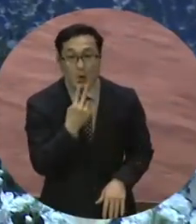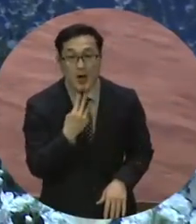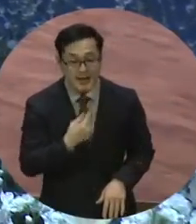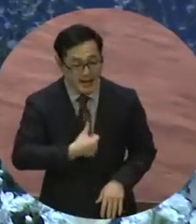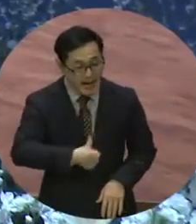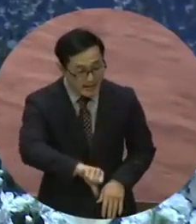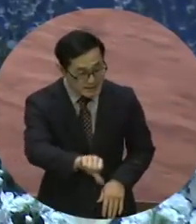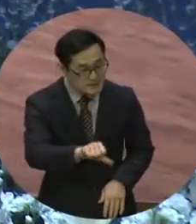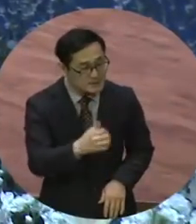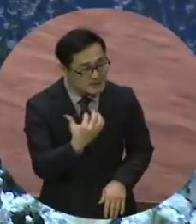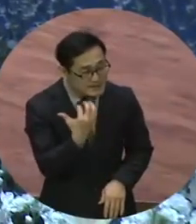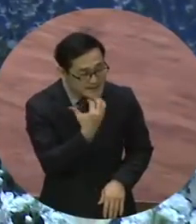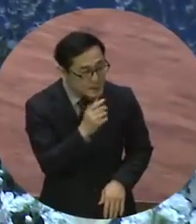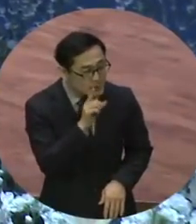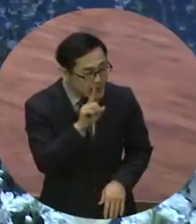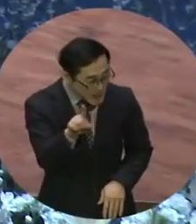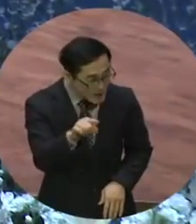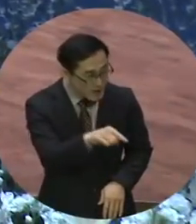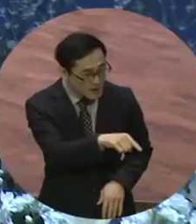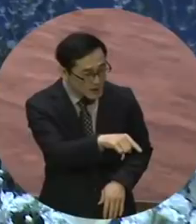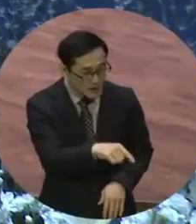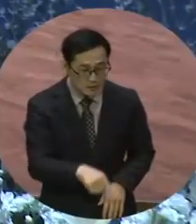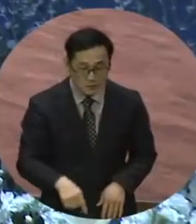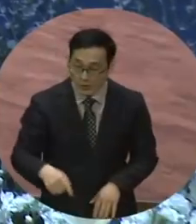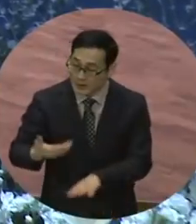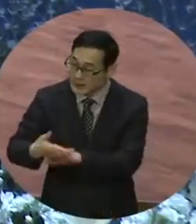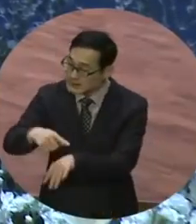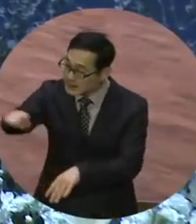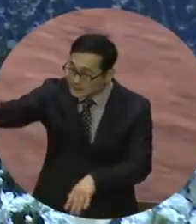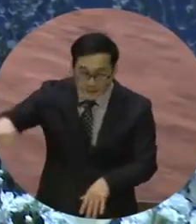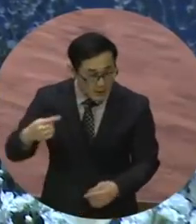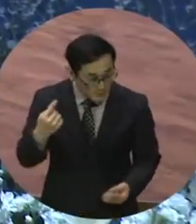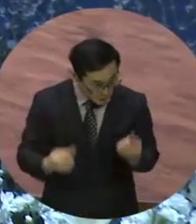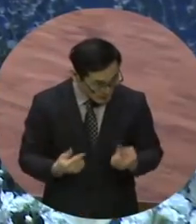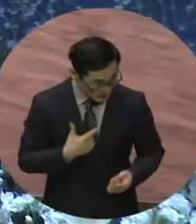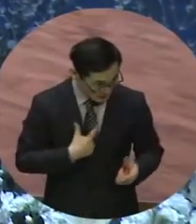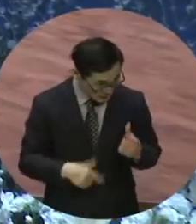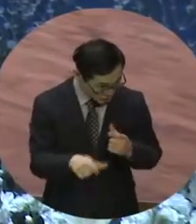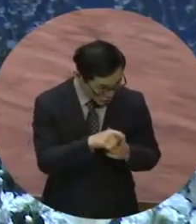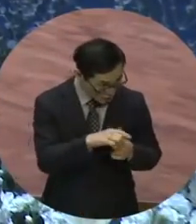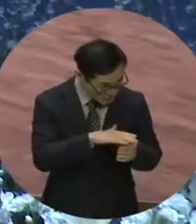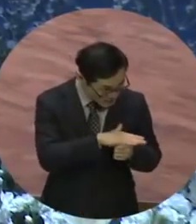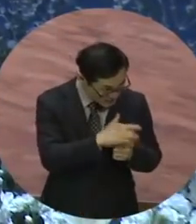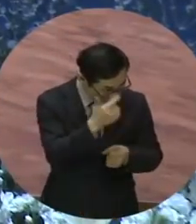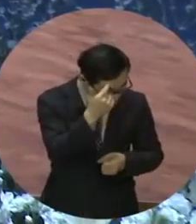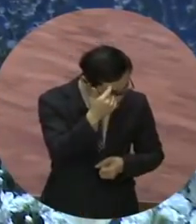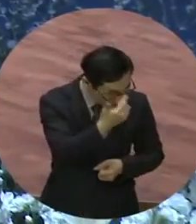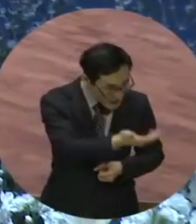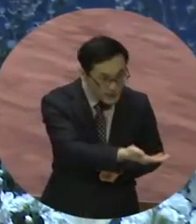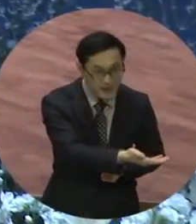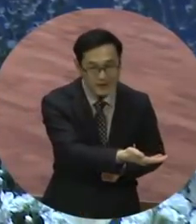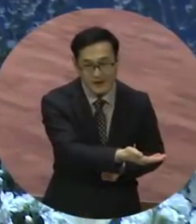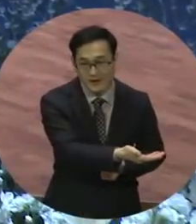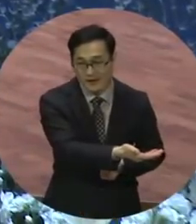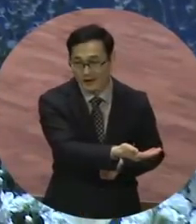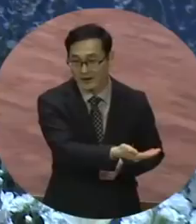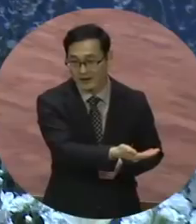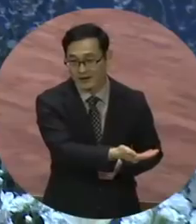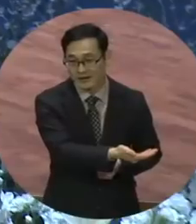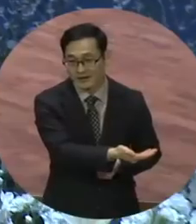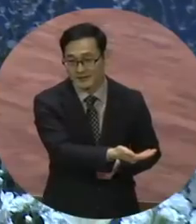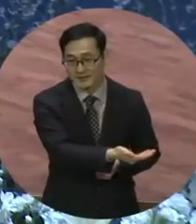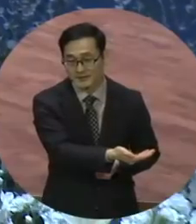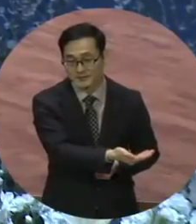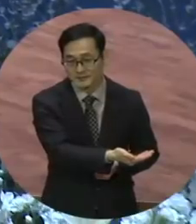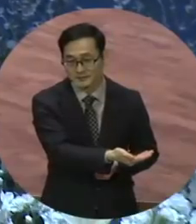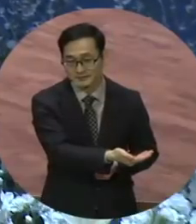아들 시몬아, 너가 이 사람들보다 나를 더 사랑하느냐? 라고 하는 질문입니다.